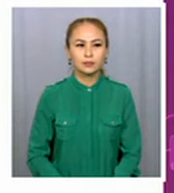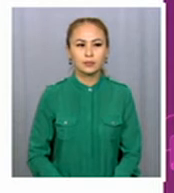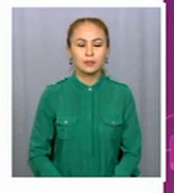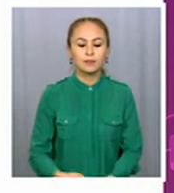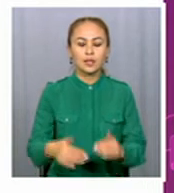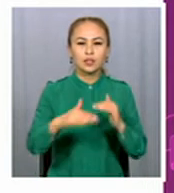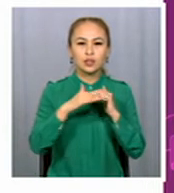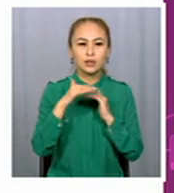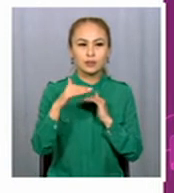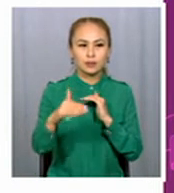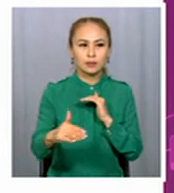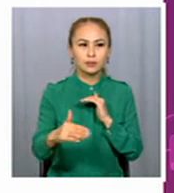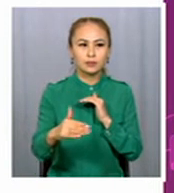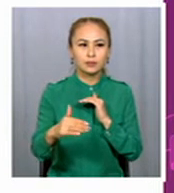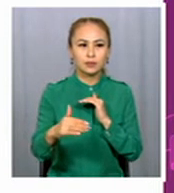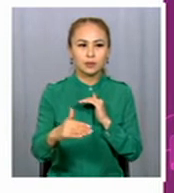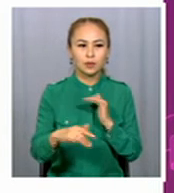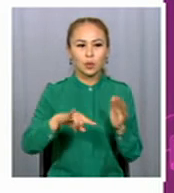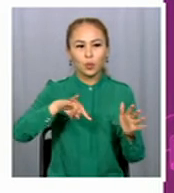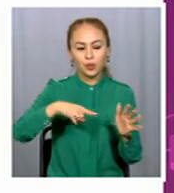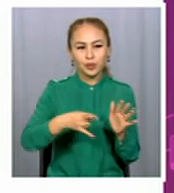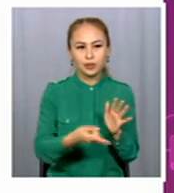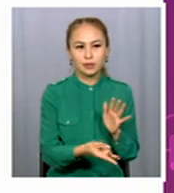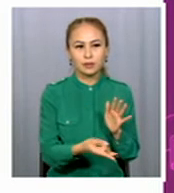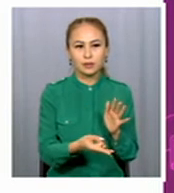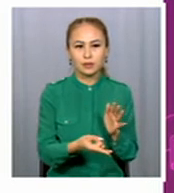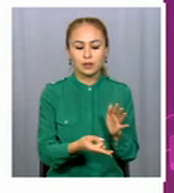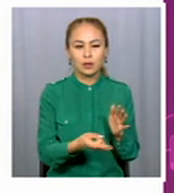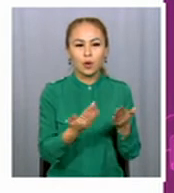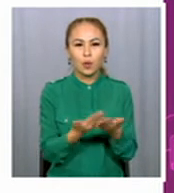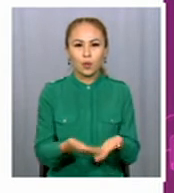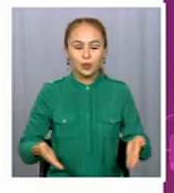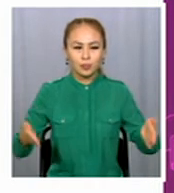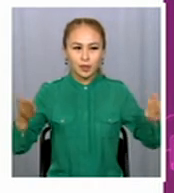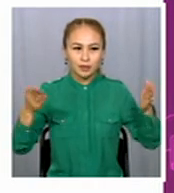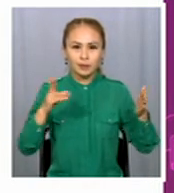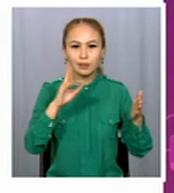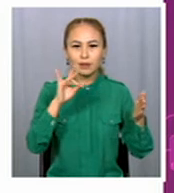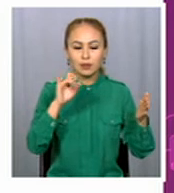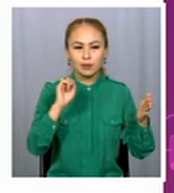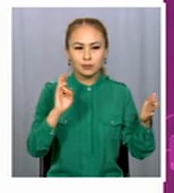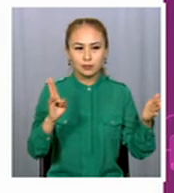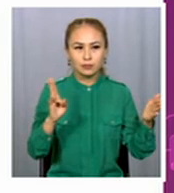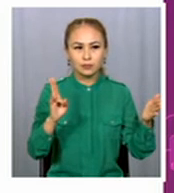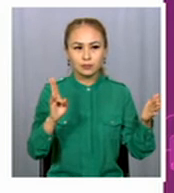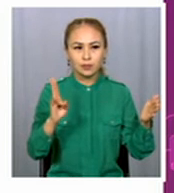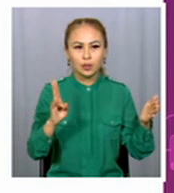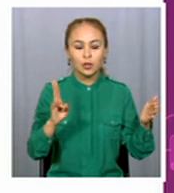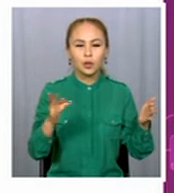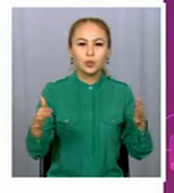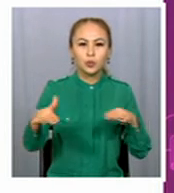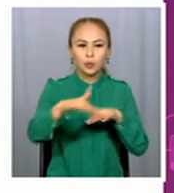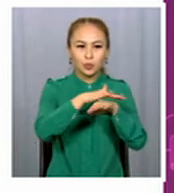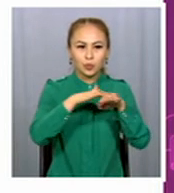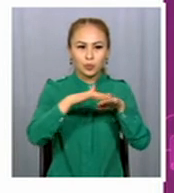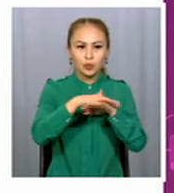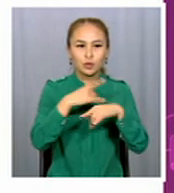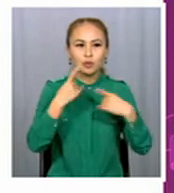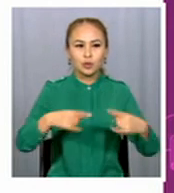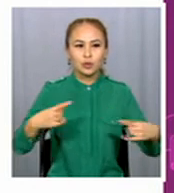Жазықтар ойыс, ойпат, қырат, төбе, үстірт деп